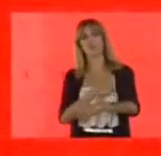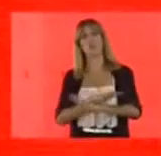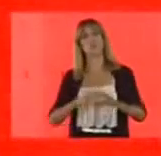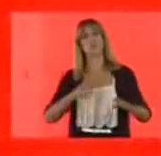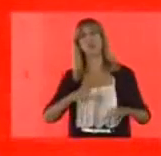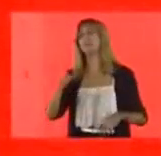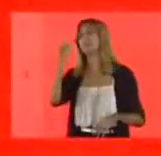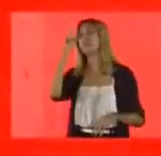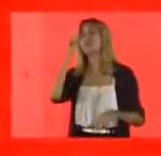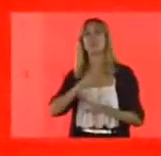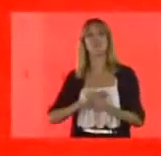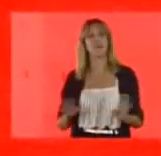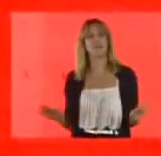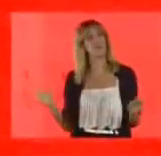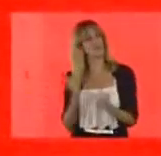Αυτοί όμως τώρα